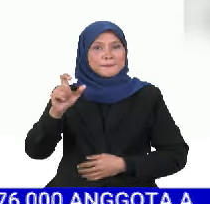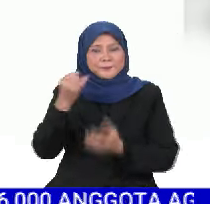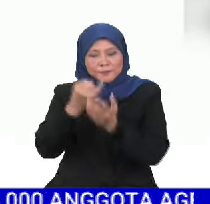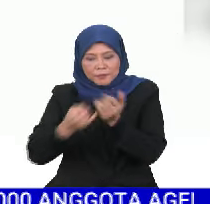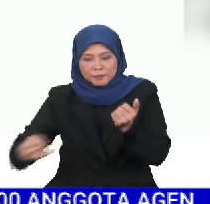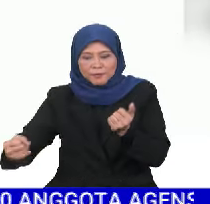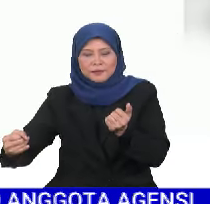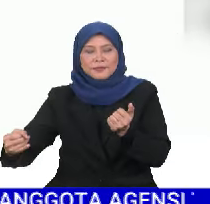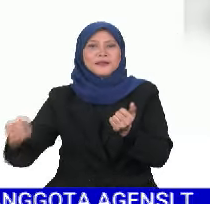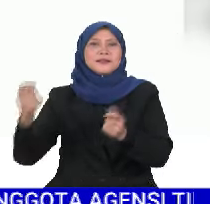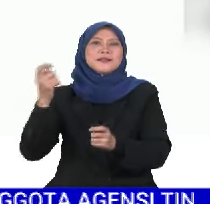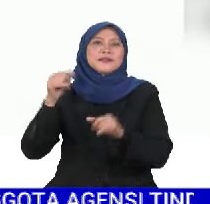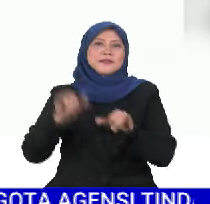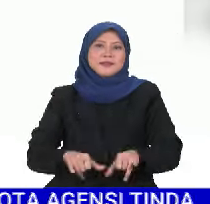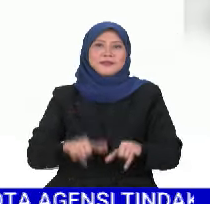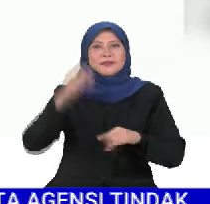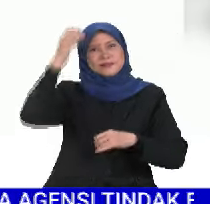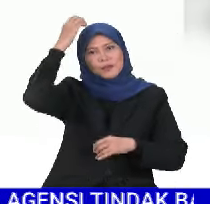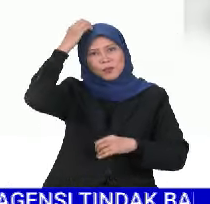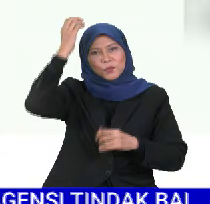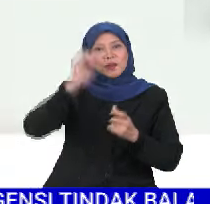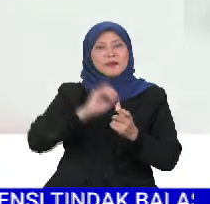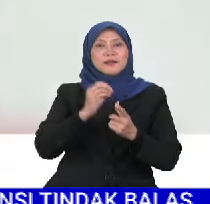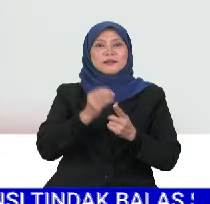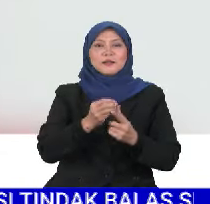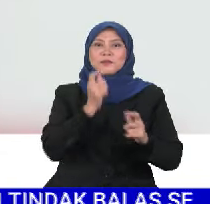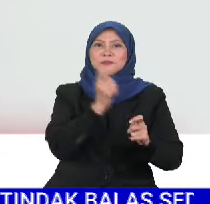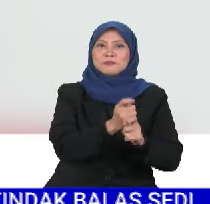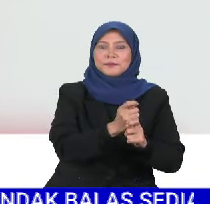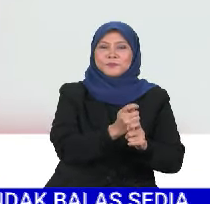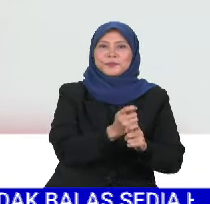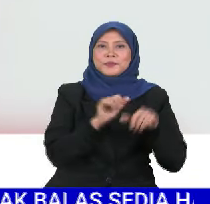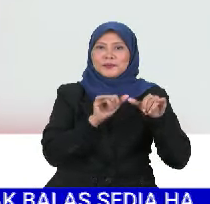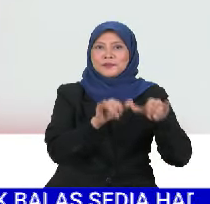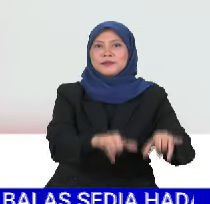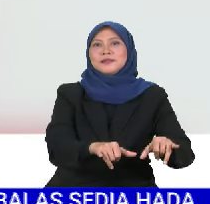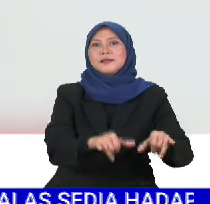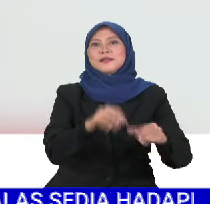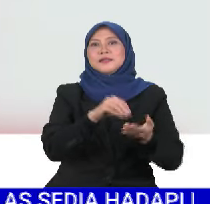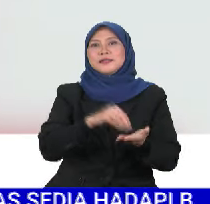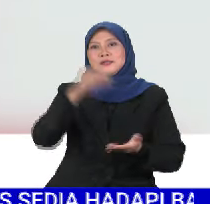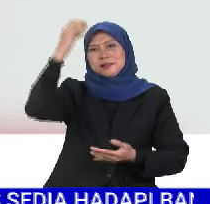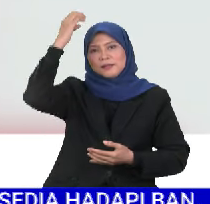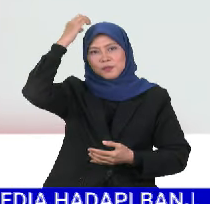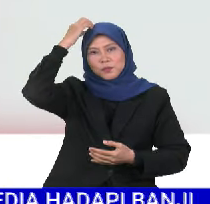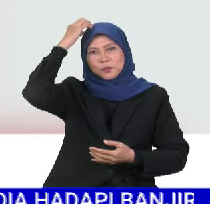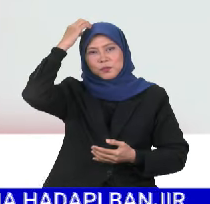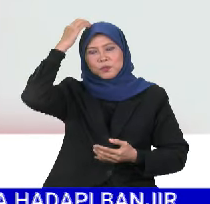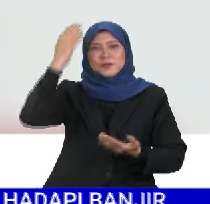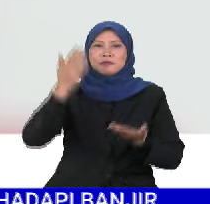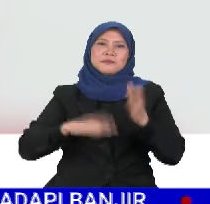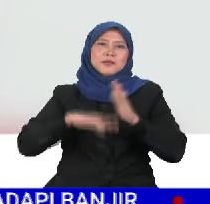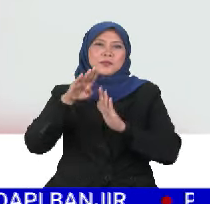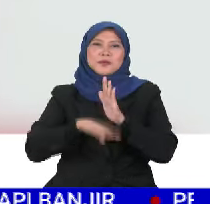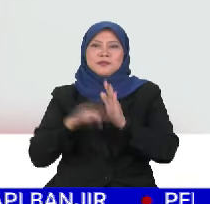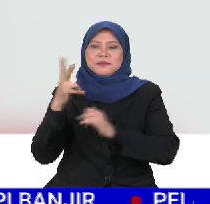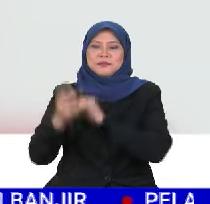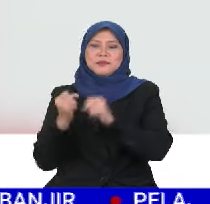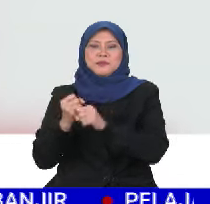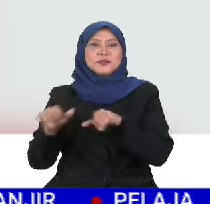dan menetap di Selangor atau bermaftatin dan masih menetap di Selangor tidak kurang dari 3